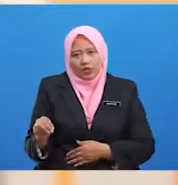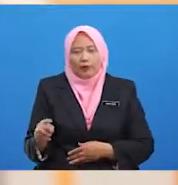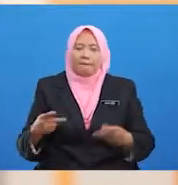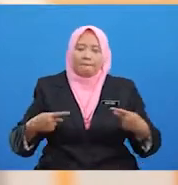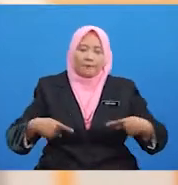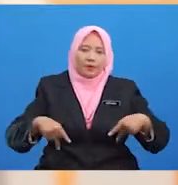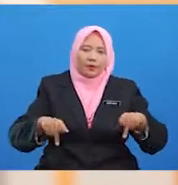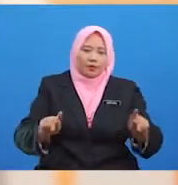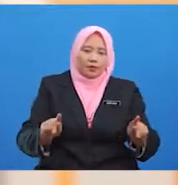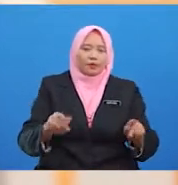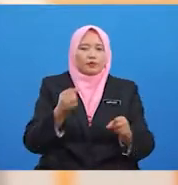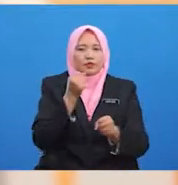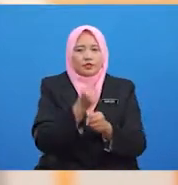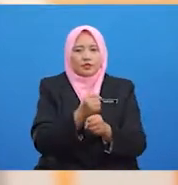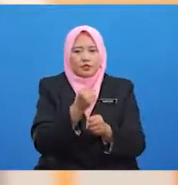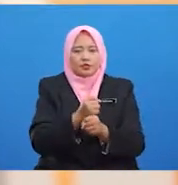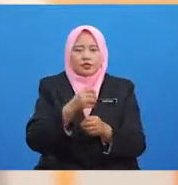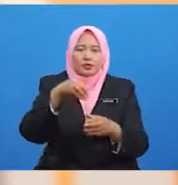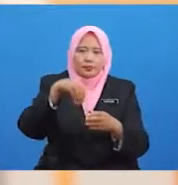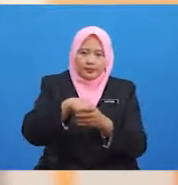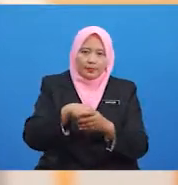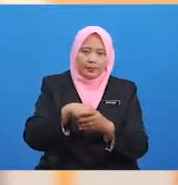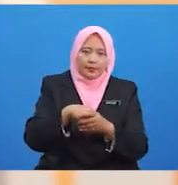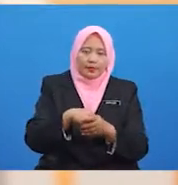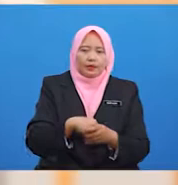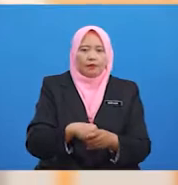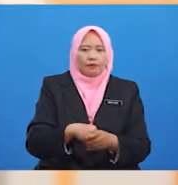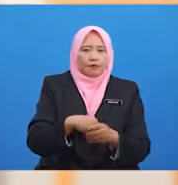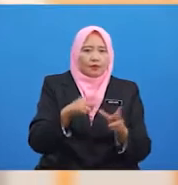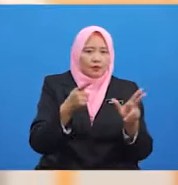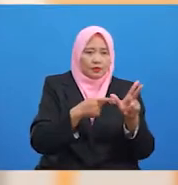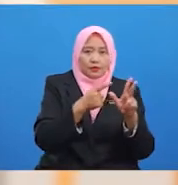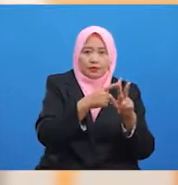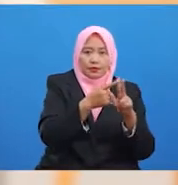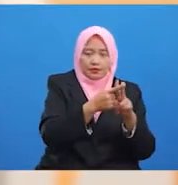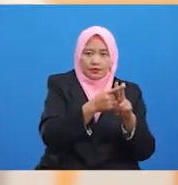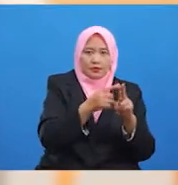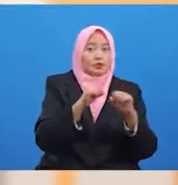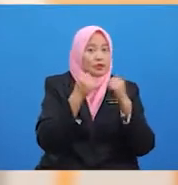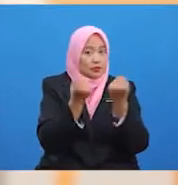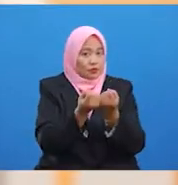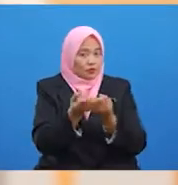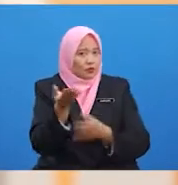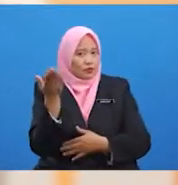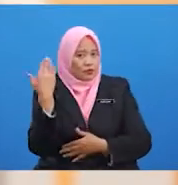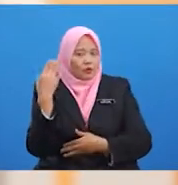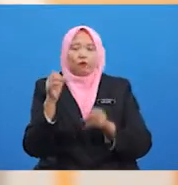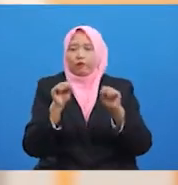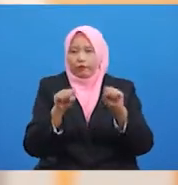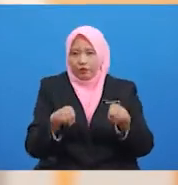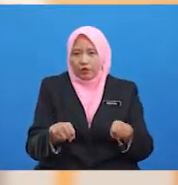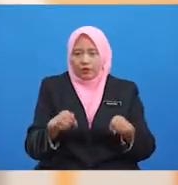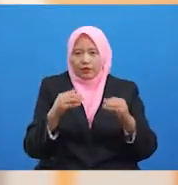dalam ketiga-tiga sektor ini dapat ditingkatkan disebabkan oleh prestasi